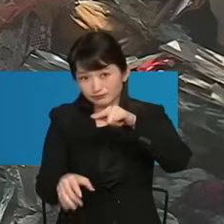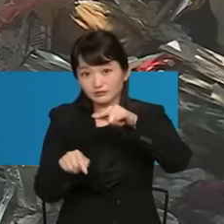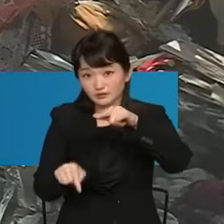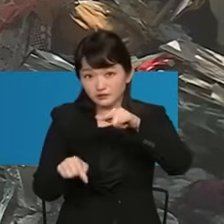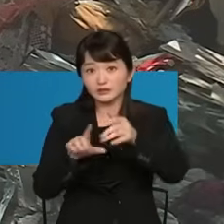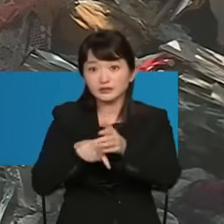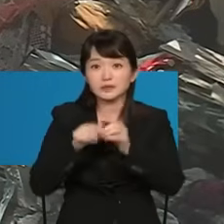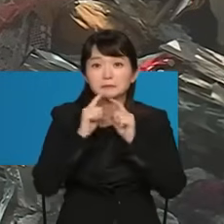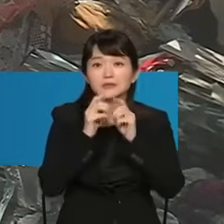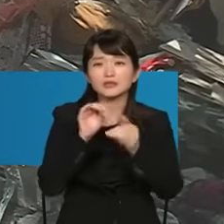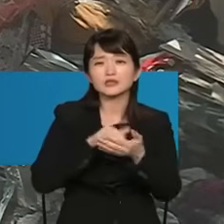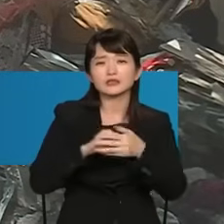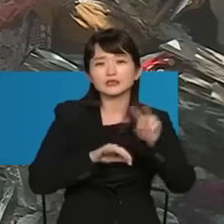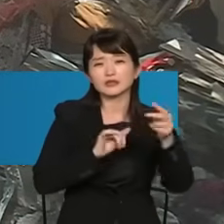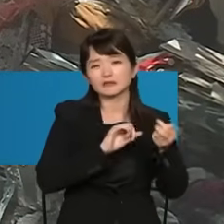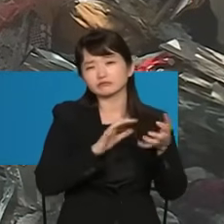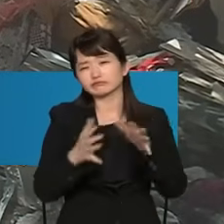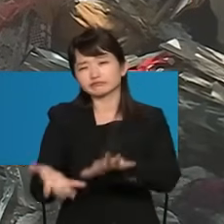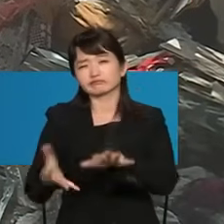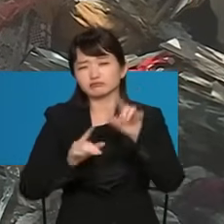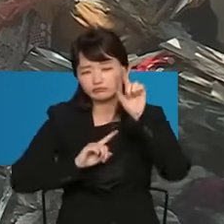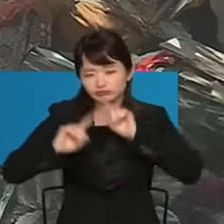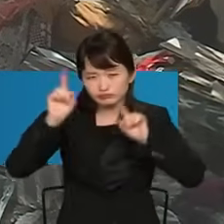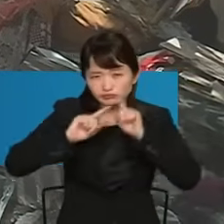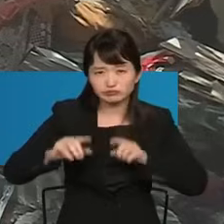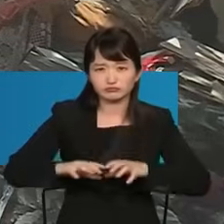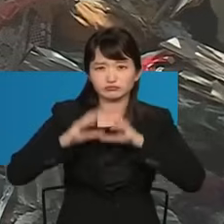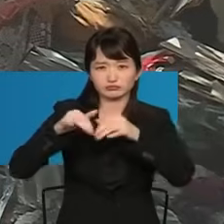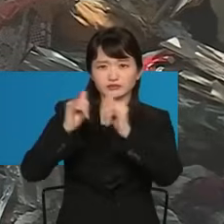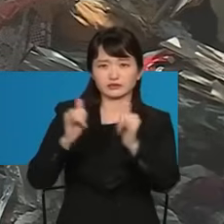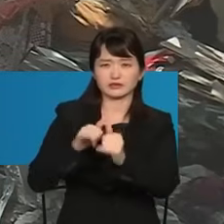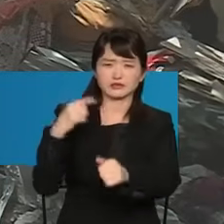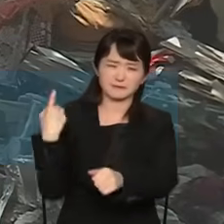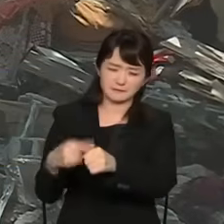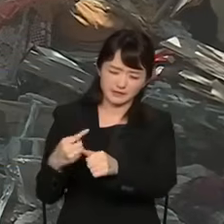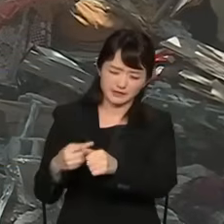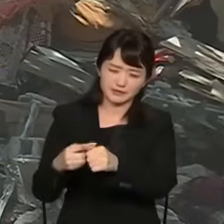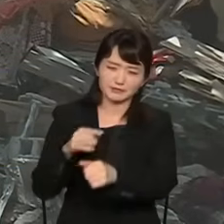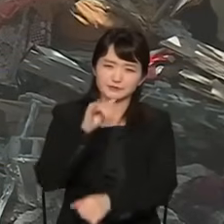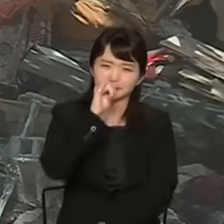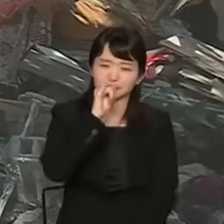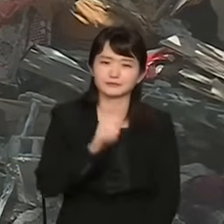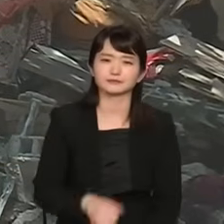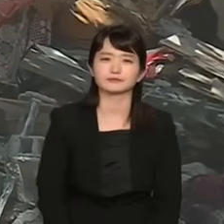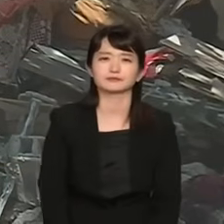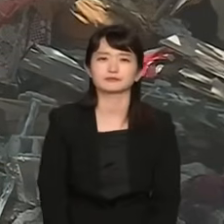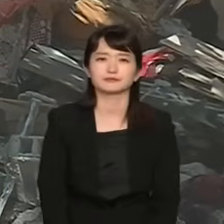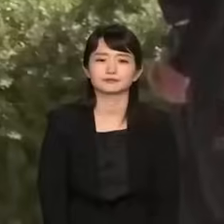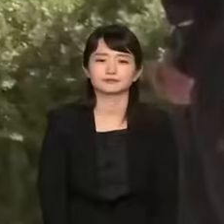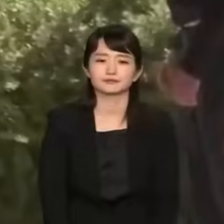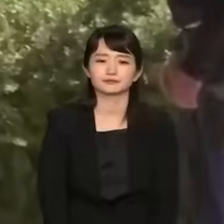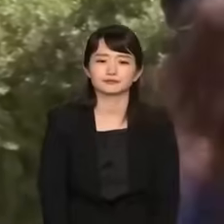과정에 민간인 수백 명이 숨지고 다치면서 국제사회의 비판이 이어졌습니다. 박소연 기자입니다.